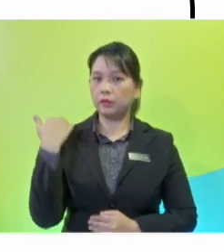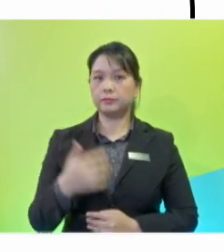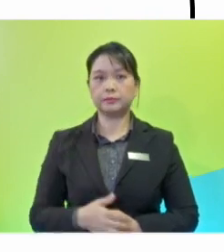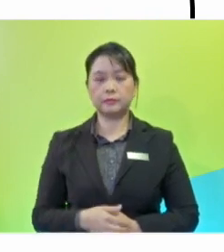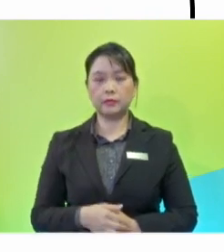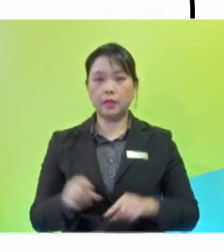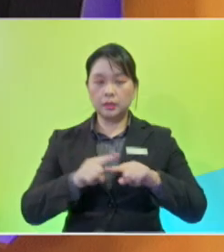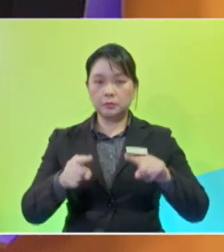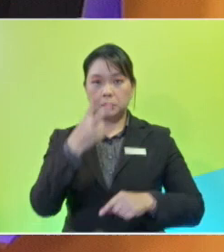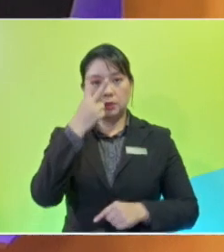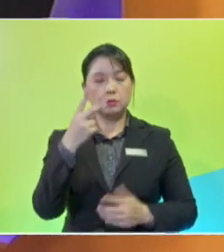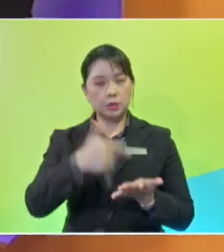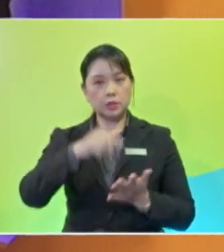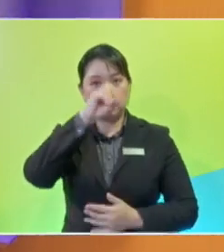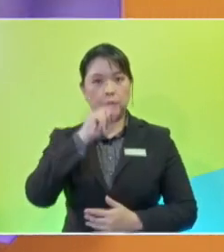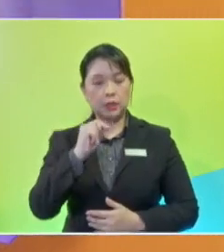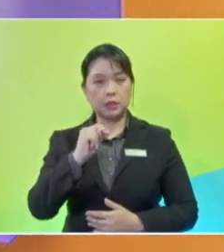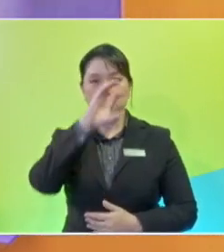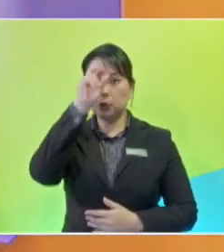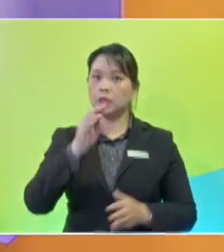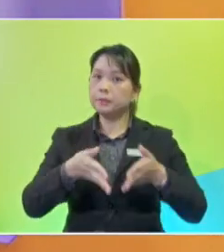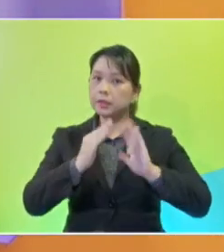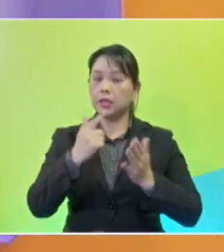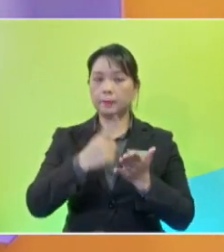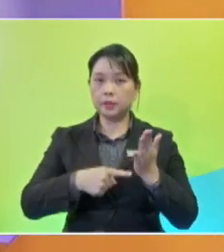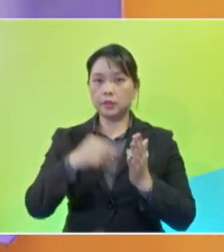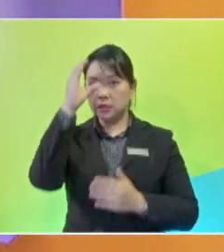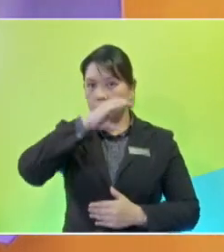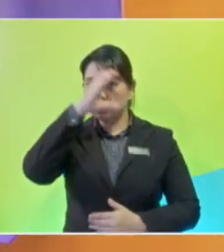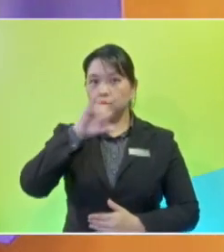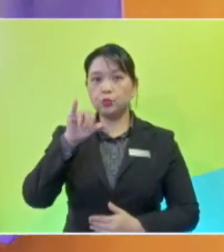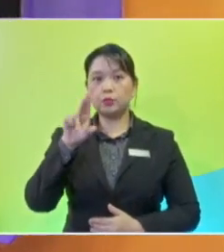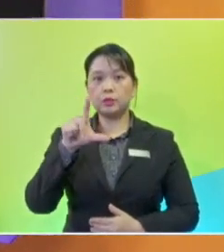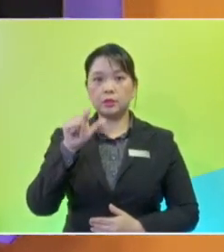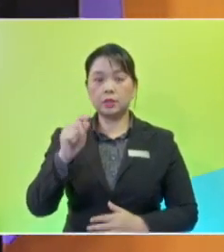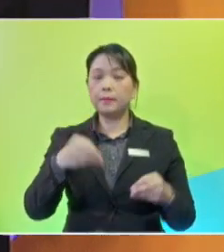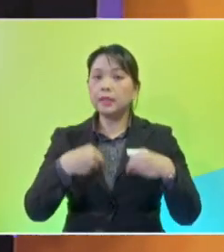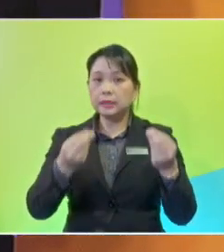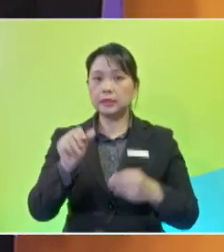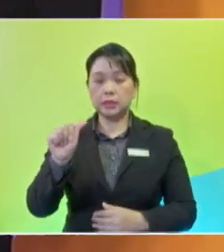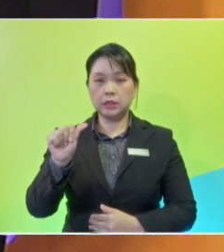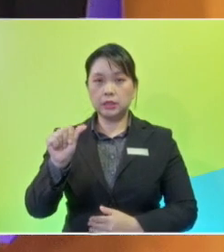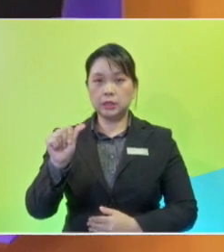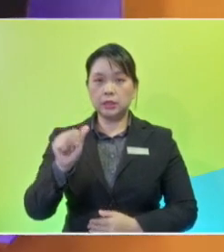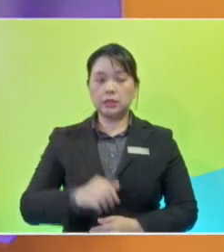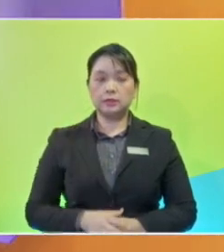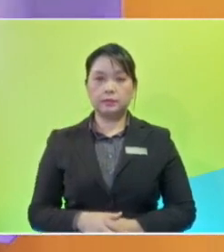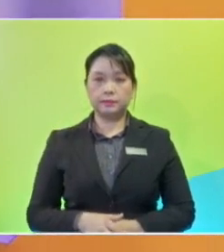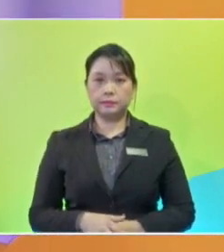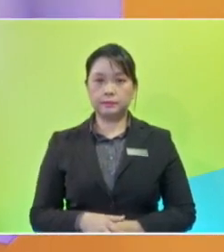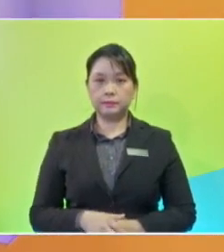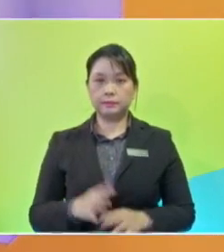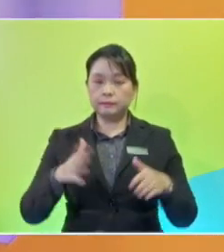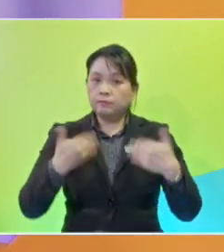kosong tapi tengok balik soalnya minta apa Cari julat bagi e bu masuk mesin e didekatkan rumus semacam